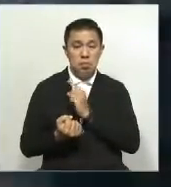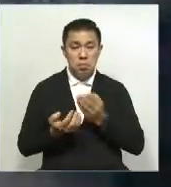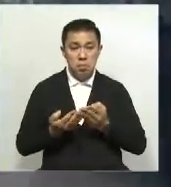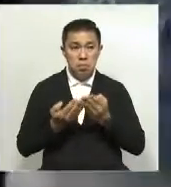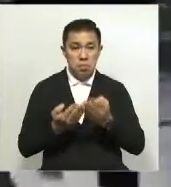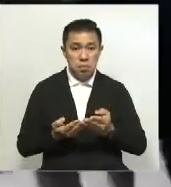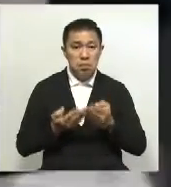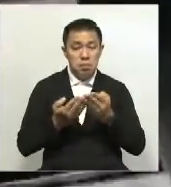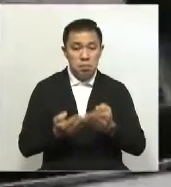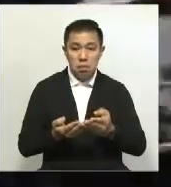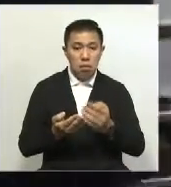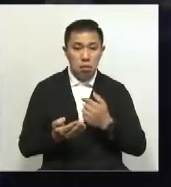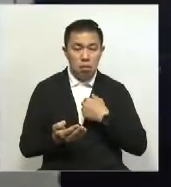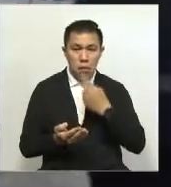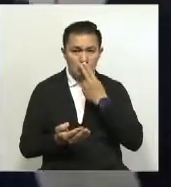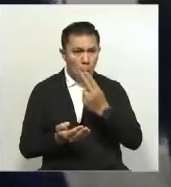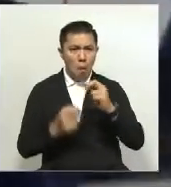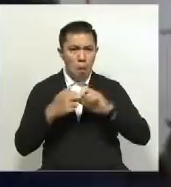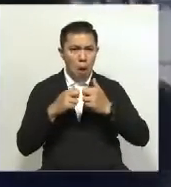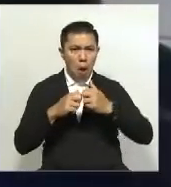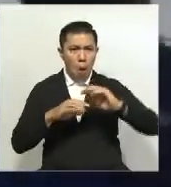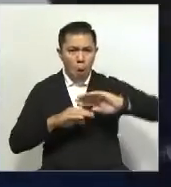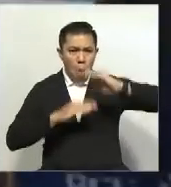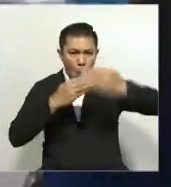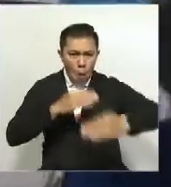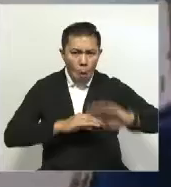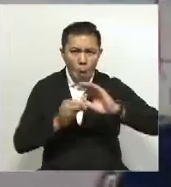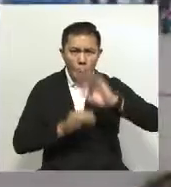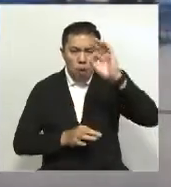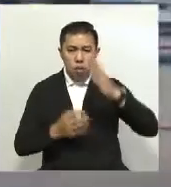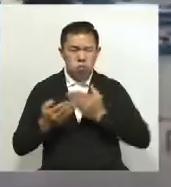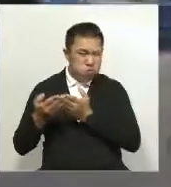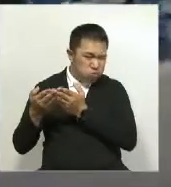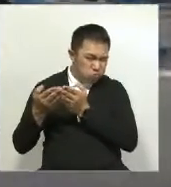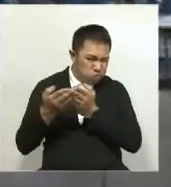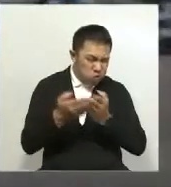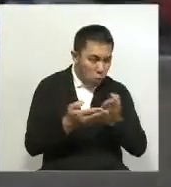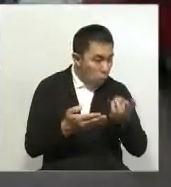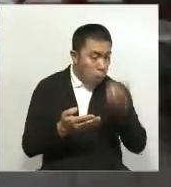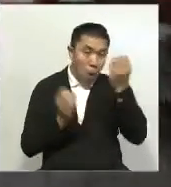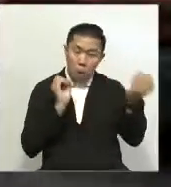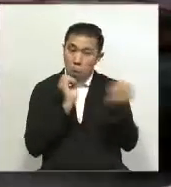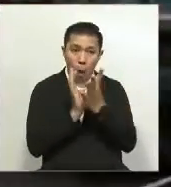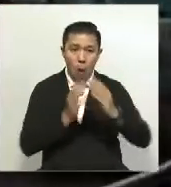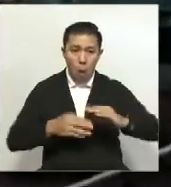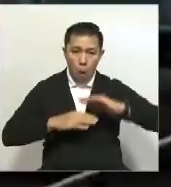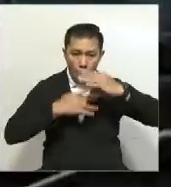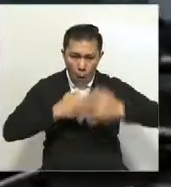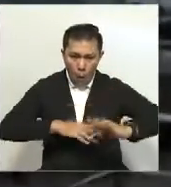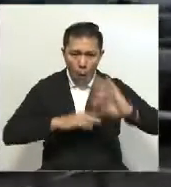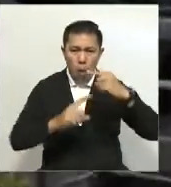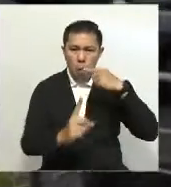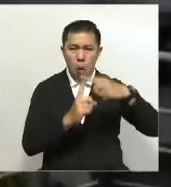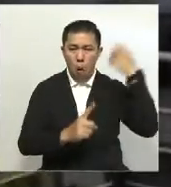ตอนที่ออกมานั้นไม่คิดว่าจะเจอคลื่นสูงขนาดนี้แต่ว่าพอมากลางทะเลแล้วมันเกิดคลื่นแล้วก็ลมแ